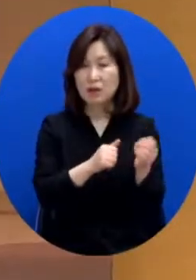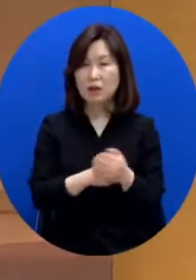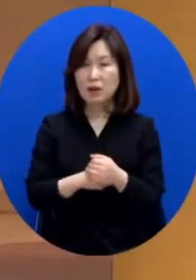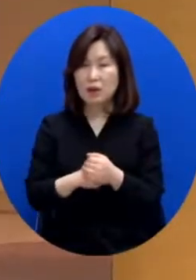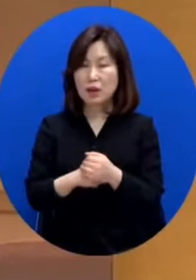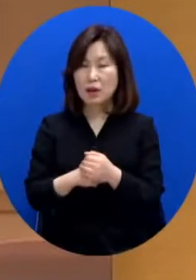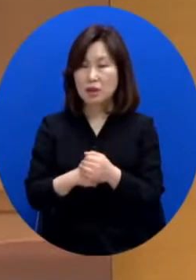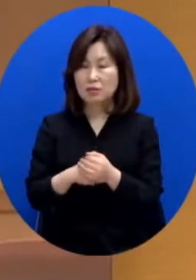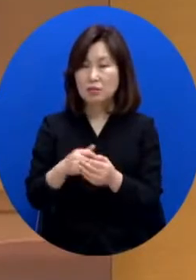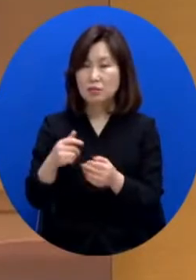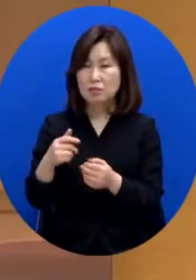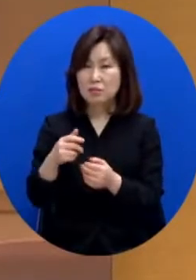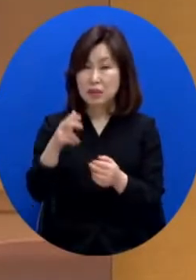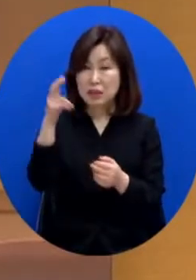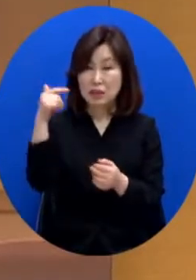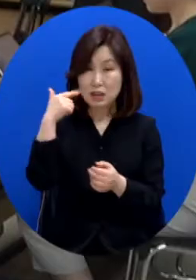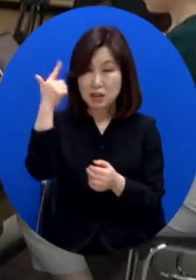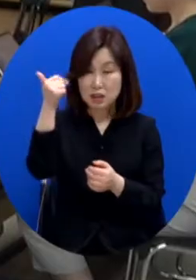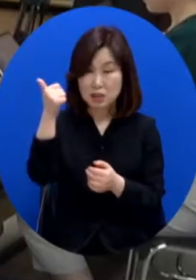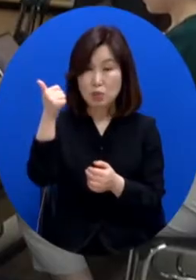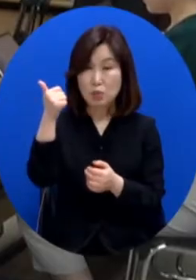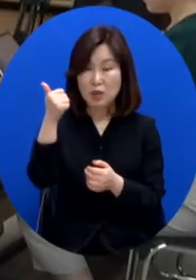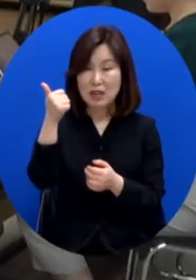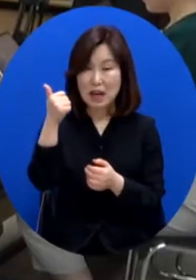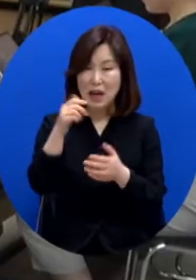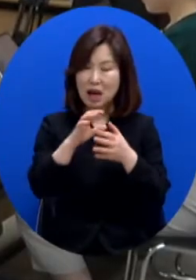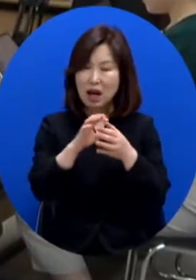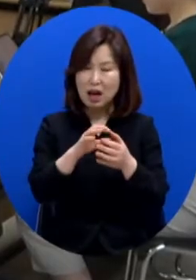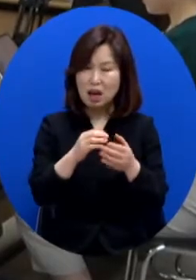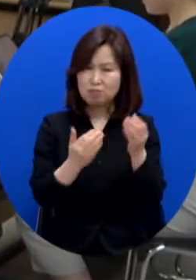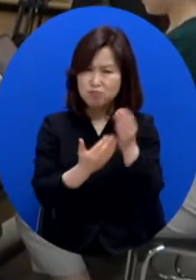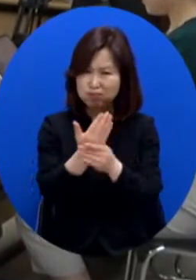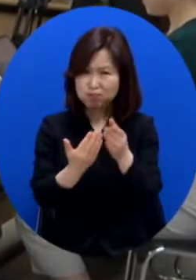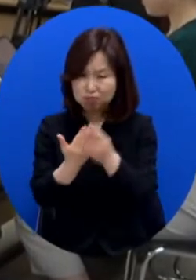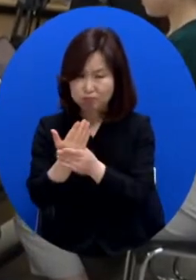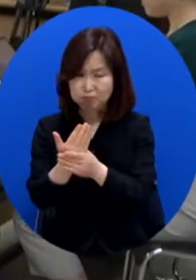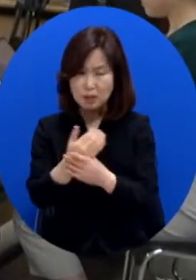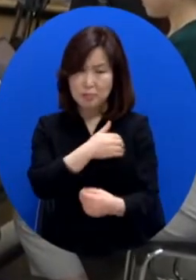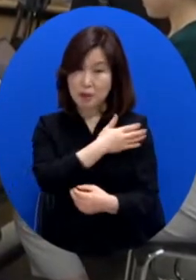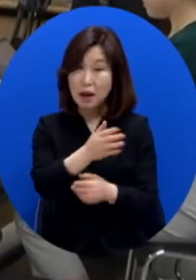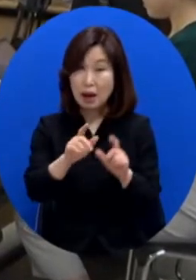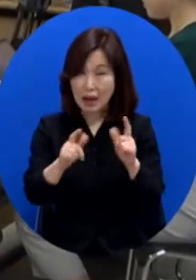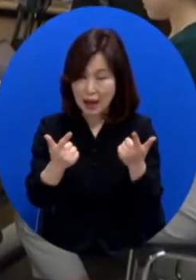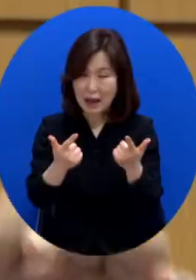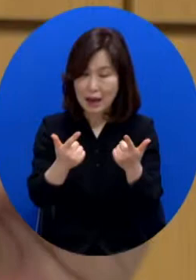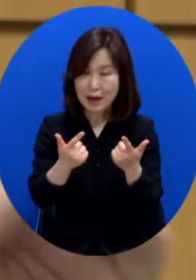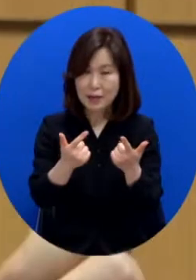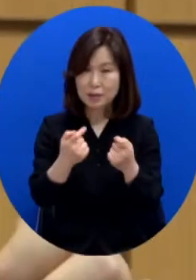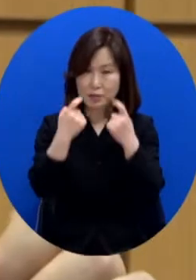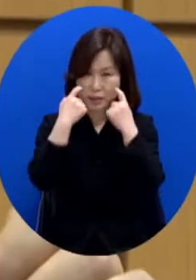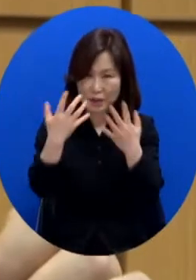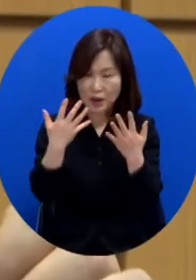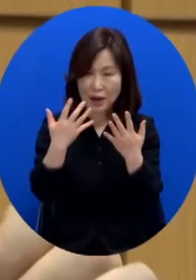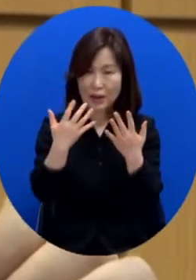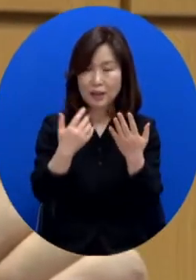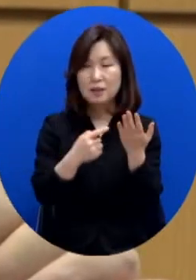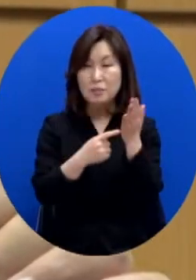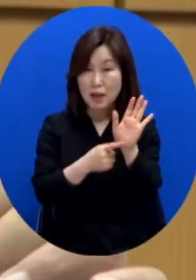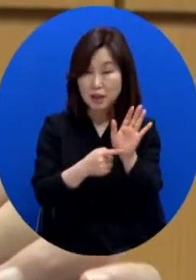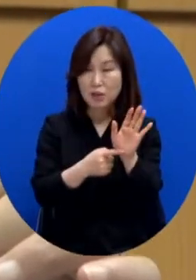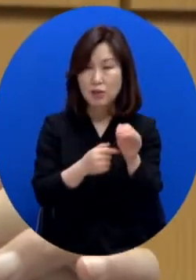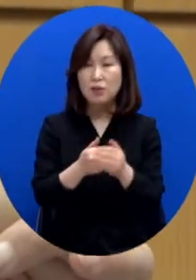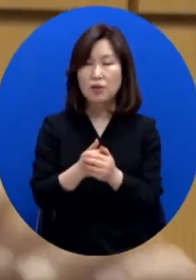관련해 제기된 문제를 도외시 하지 않고 면밀한 실사와 연구를 거쳐 한국교회 밝힐 것이라며 총회